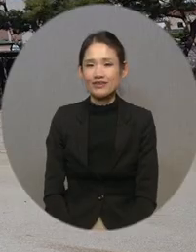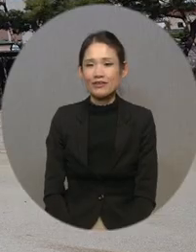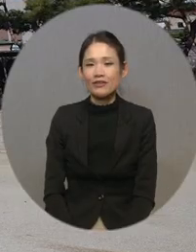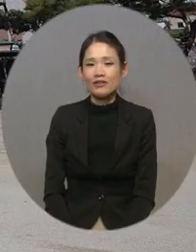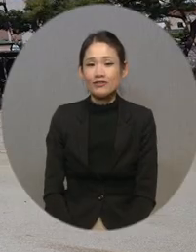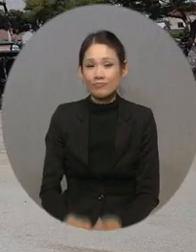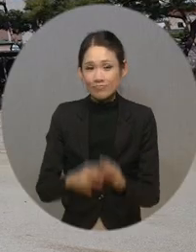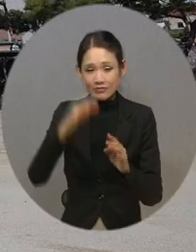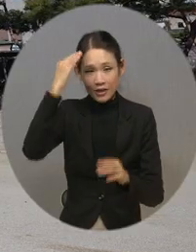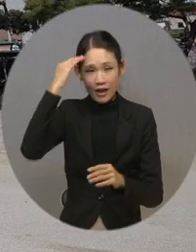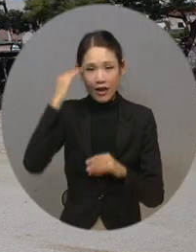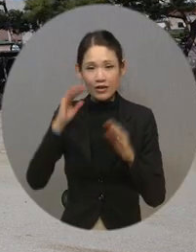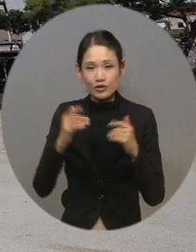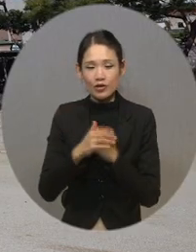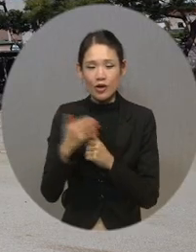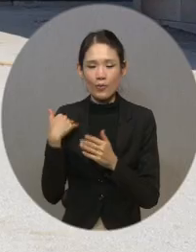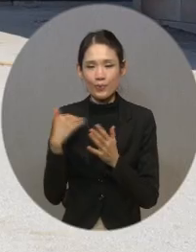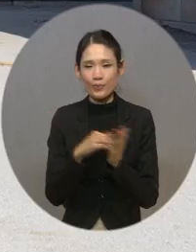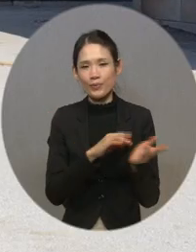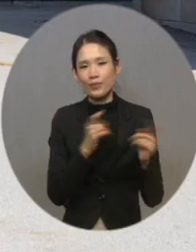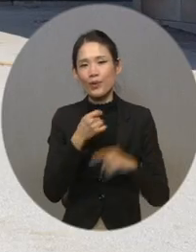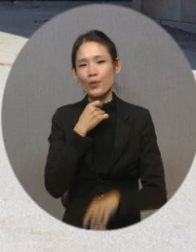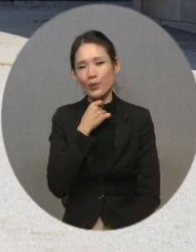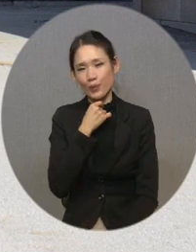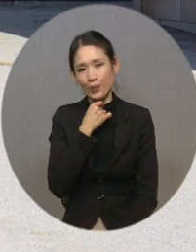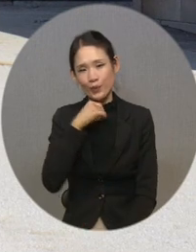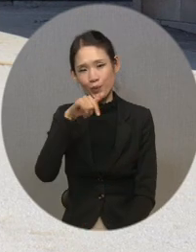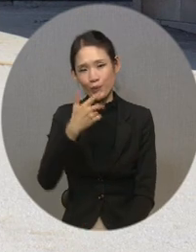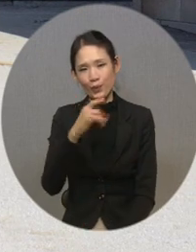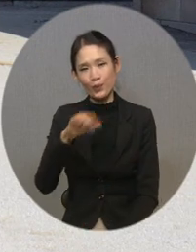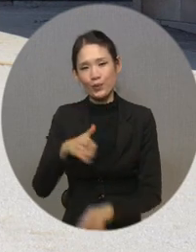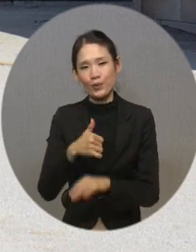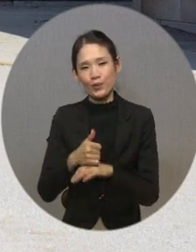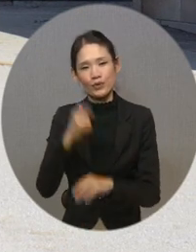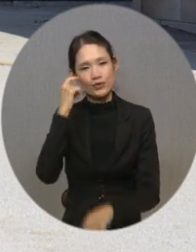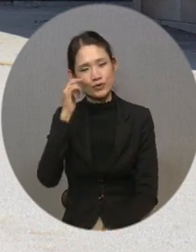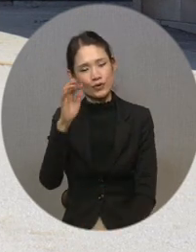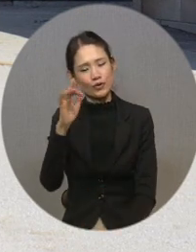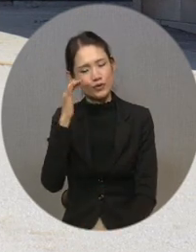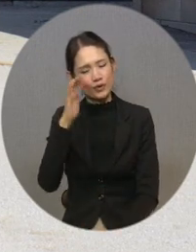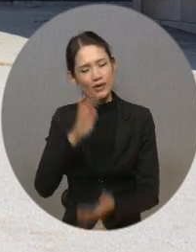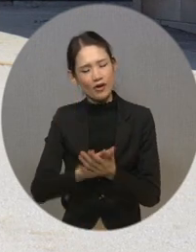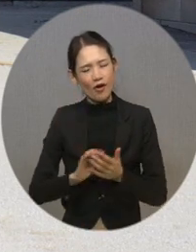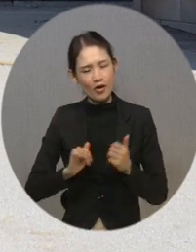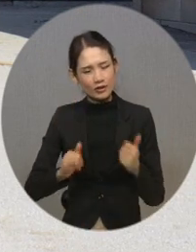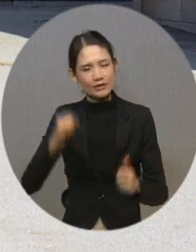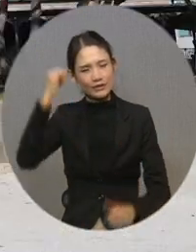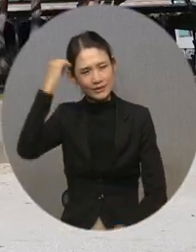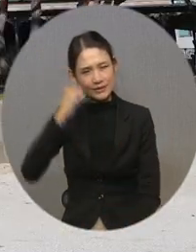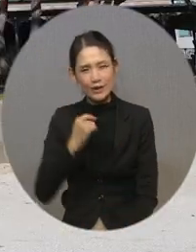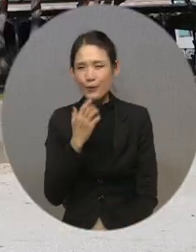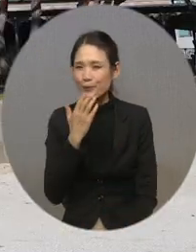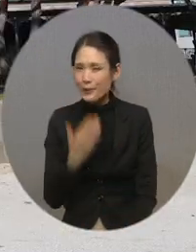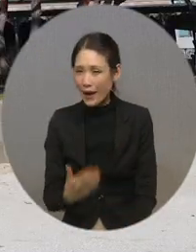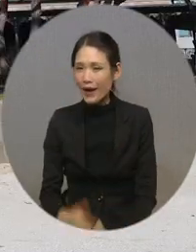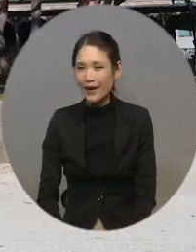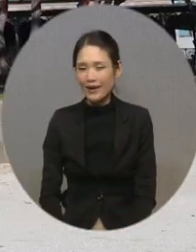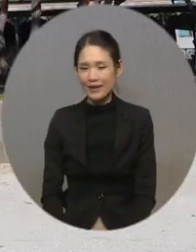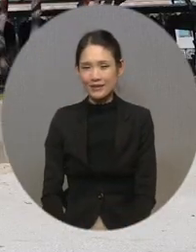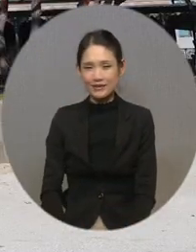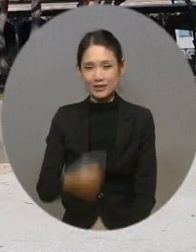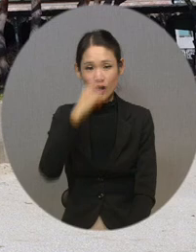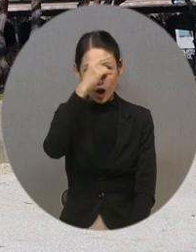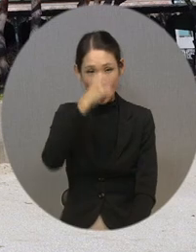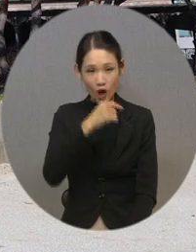덕수궁은 대한제국의 번창을 기원하는 고종 황제의 염원과 열정을 잘 느낄 수 있는 곳입니다. 서양의